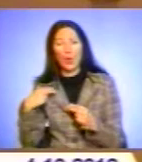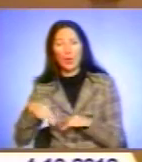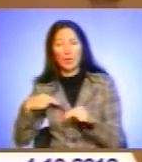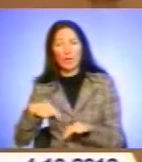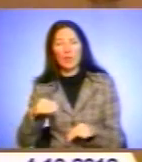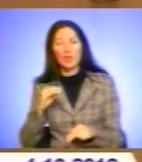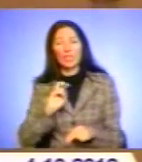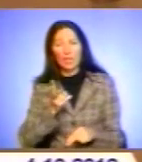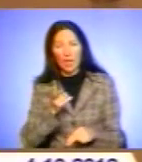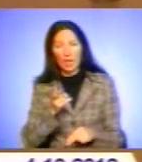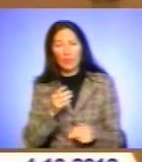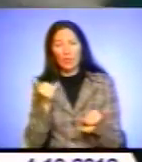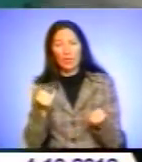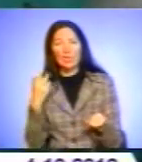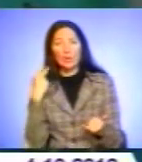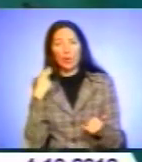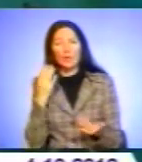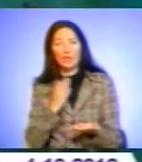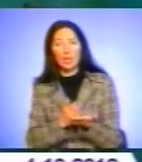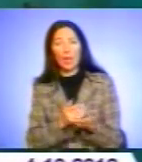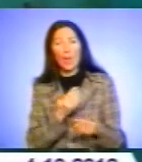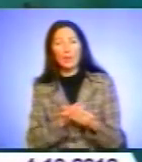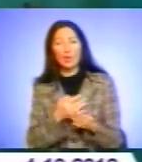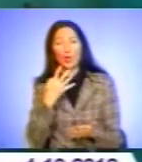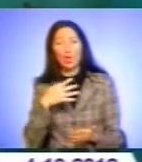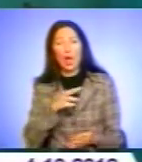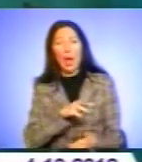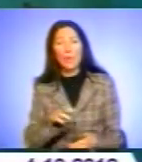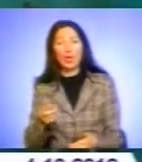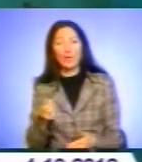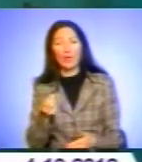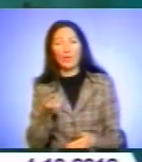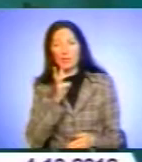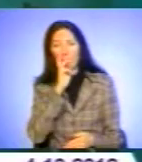житлово-комунальних господарств. Нині заборгованість складає близько 40 мільйонів гривень.